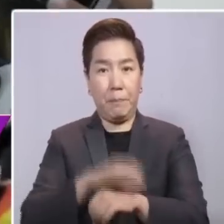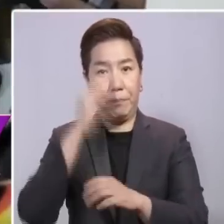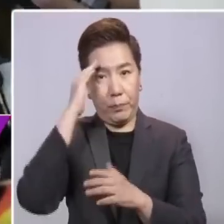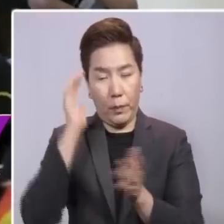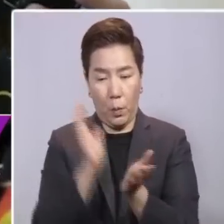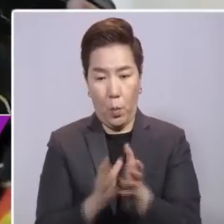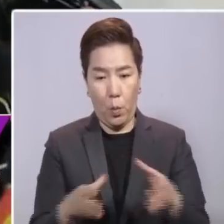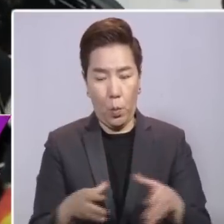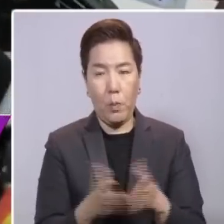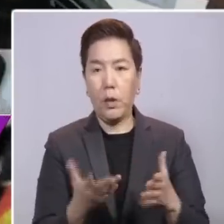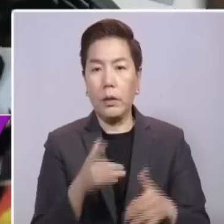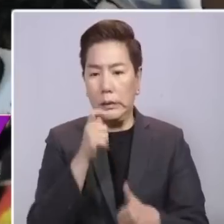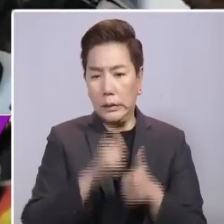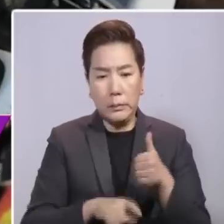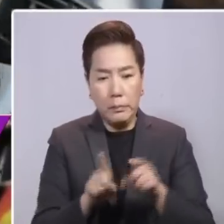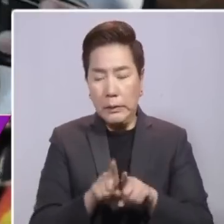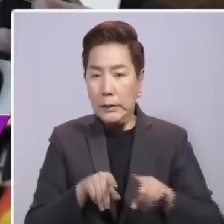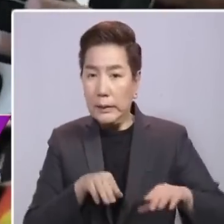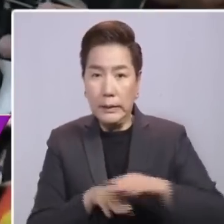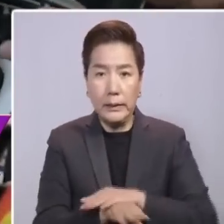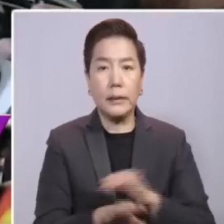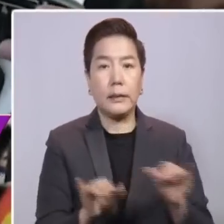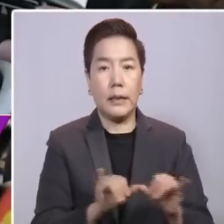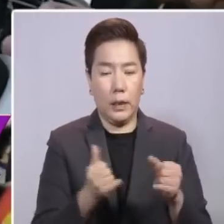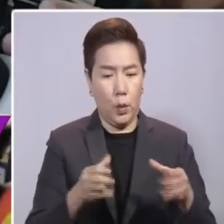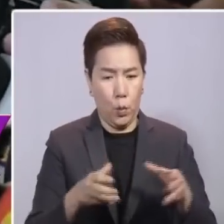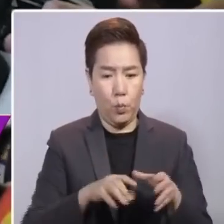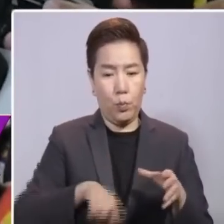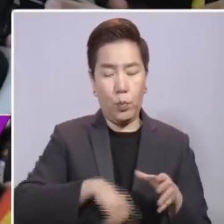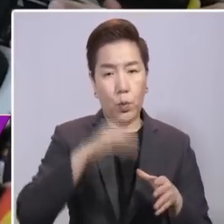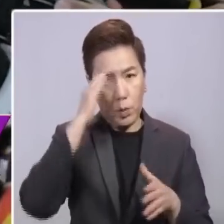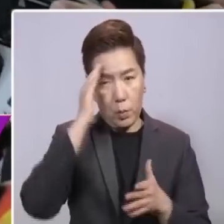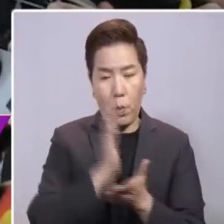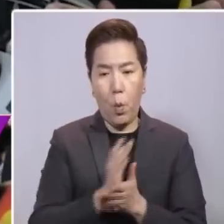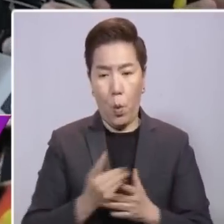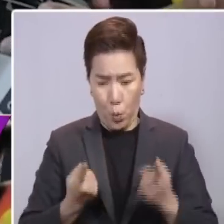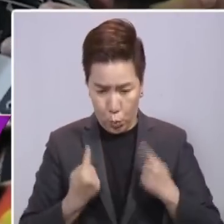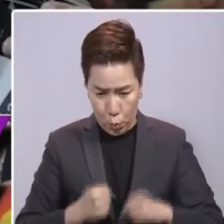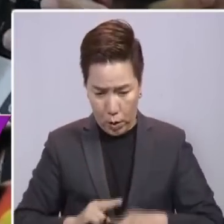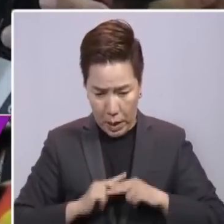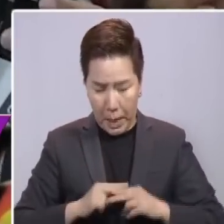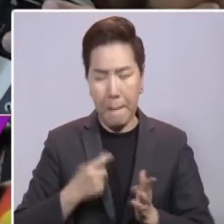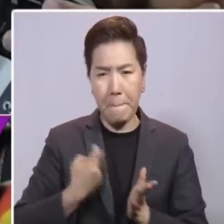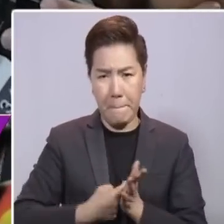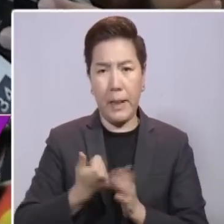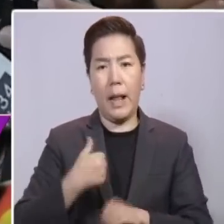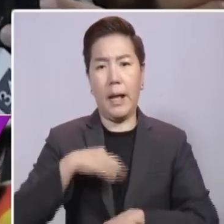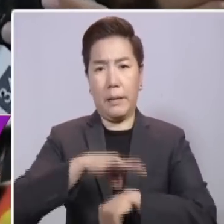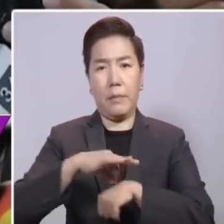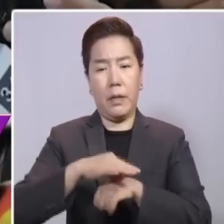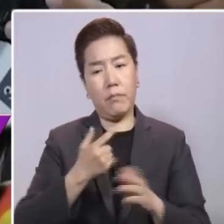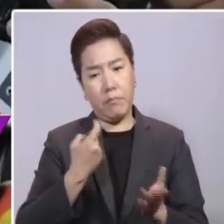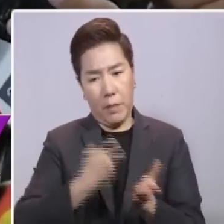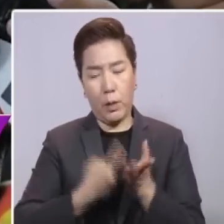ครับเพราะว่าไม่มีพฤติการหลบหนีอีกทั้งชุดนี้ก็สามารถใช้ตำแหน่งประกันตัวได้อยู่แล้วนะครับโดยในวันพรุ่งนี้เนี่ย